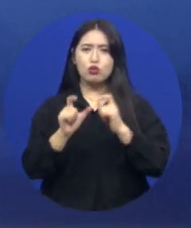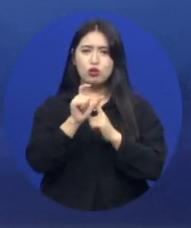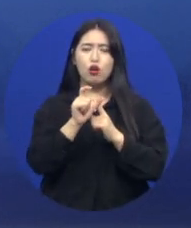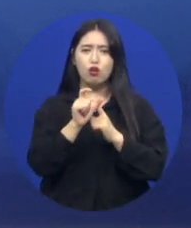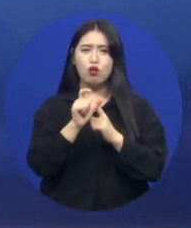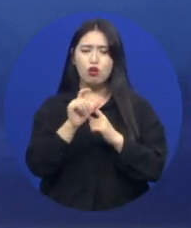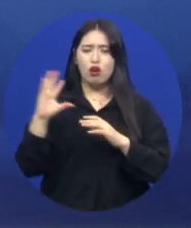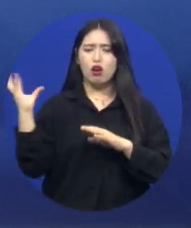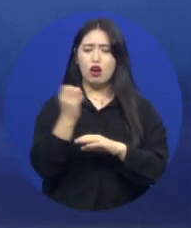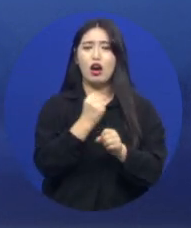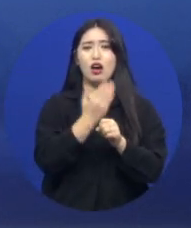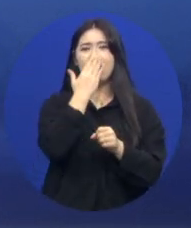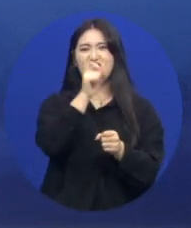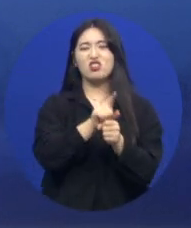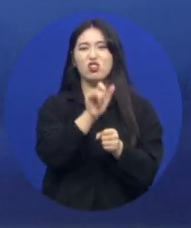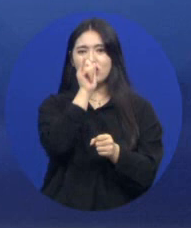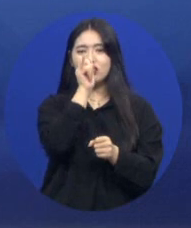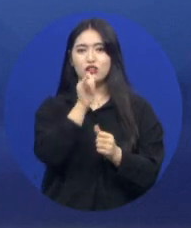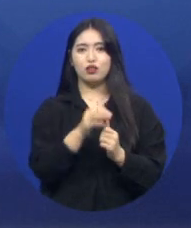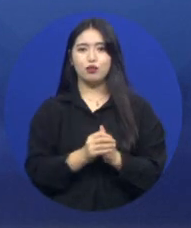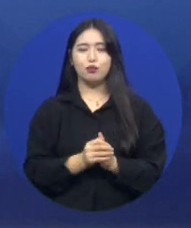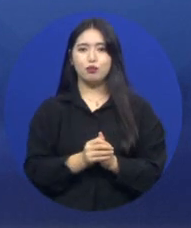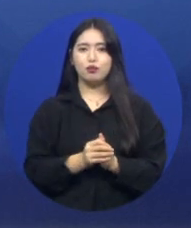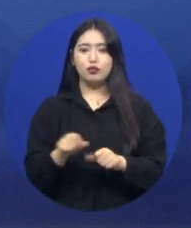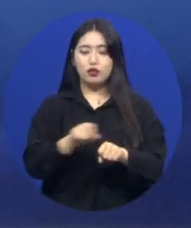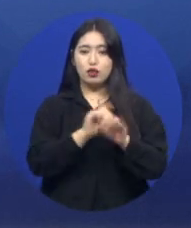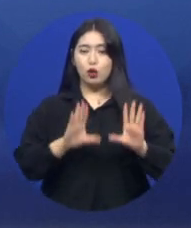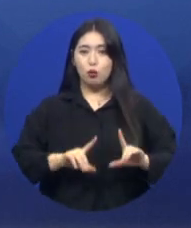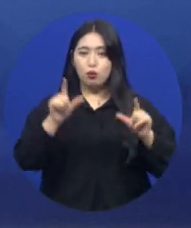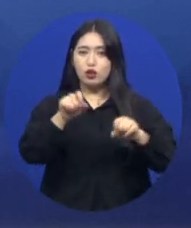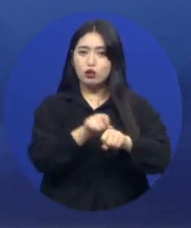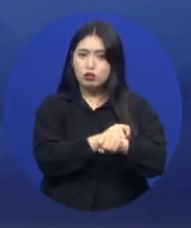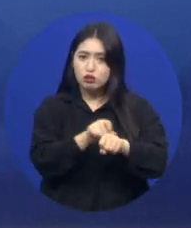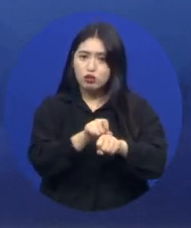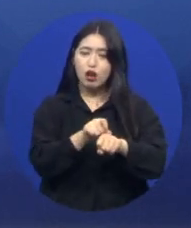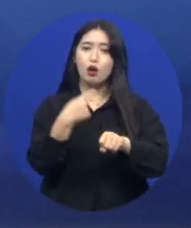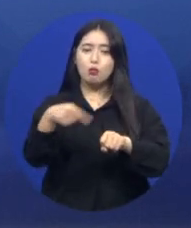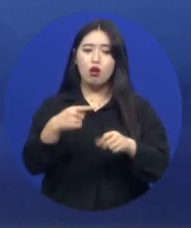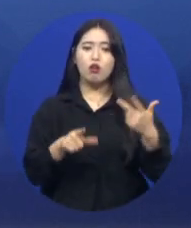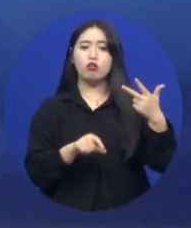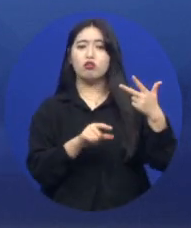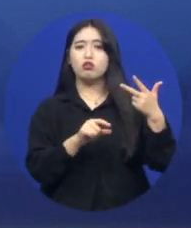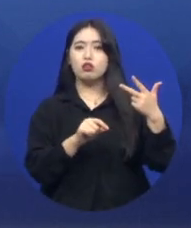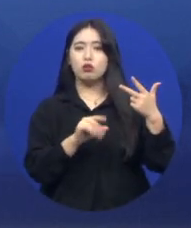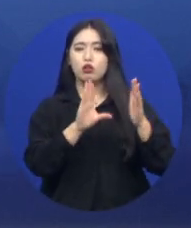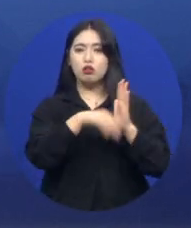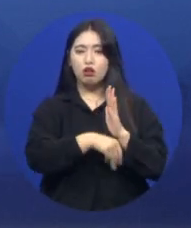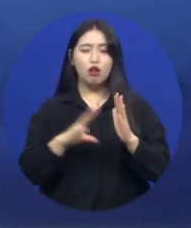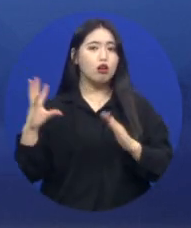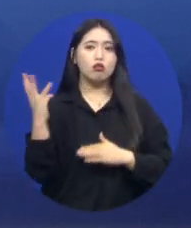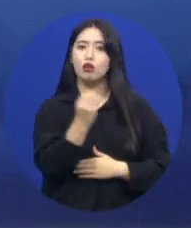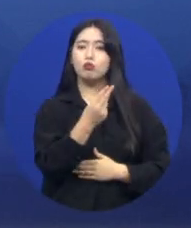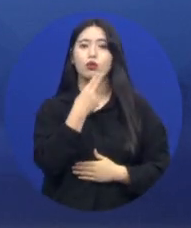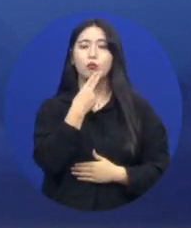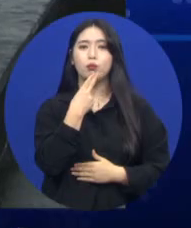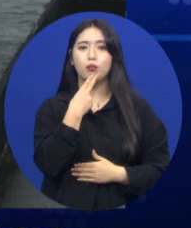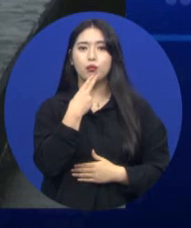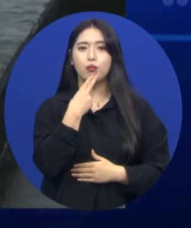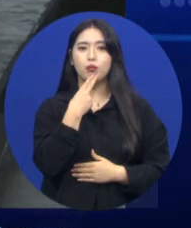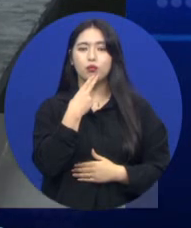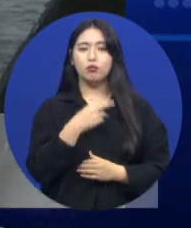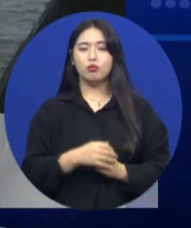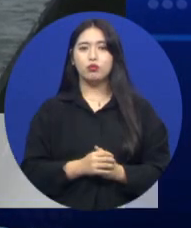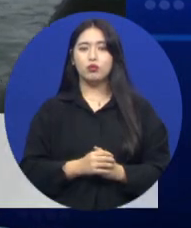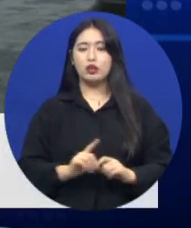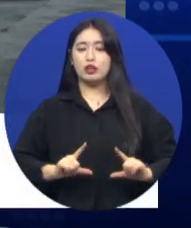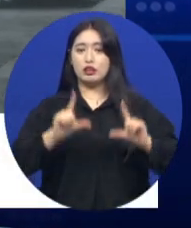가능성은 충분하다고 봐야겠죠 특히 올해는 특이하게도 7월에 태풍이 하나도 발생하지 않았습니다